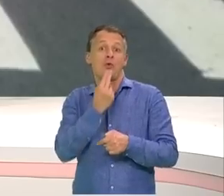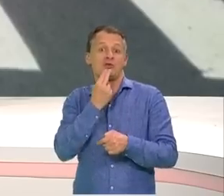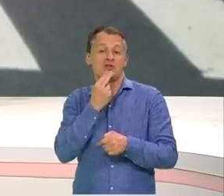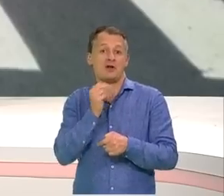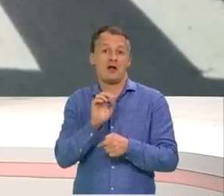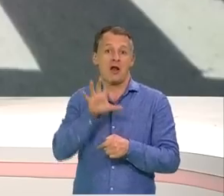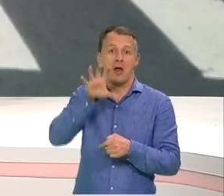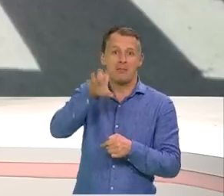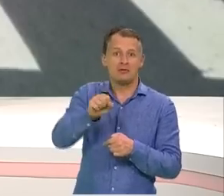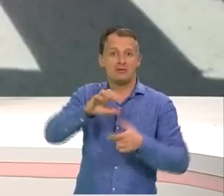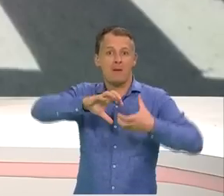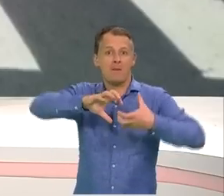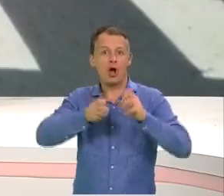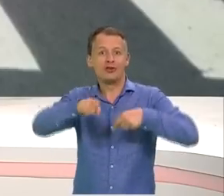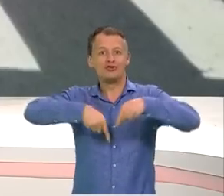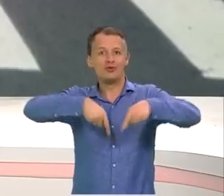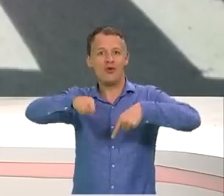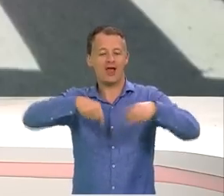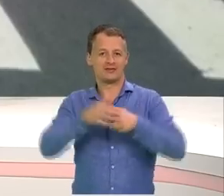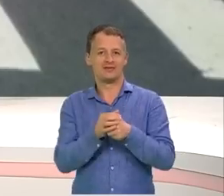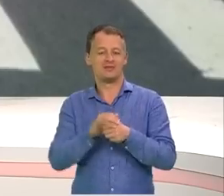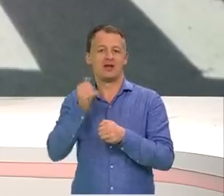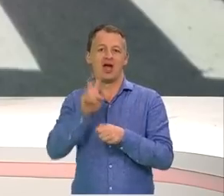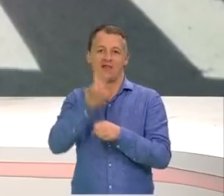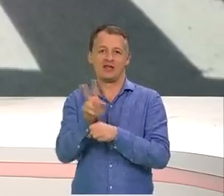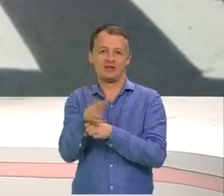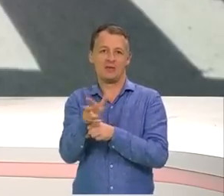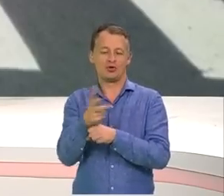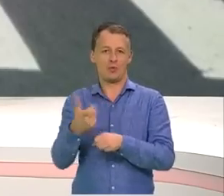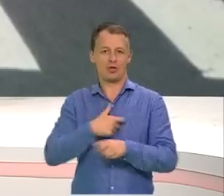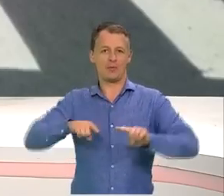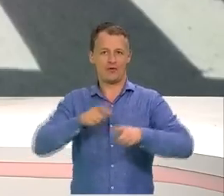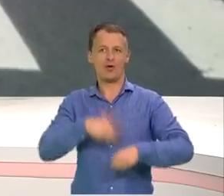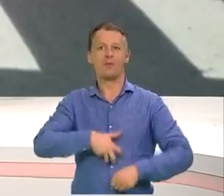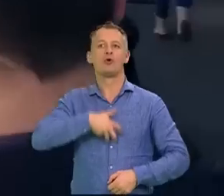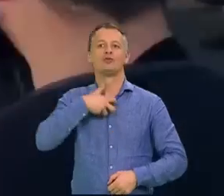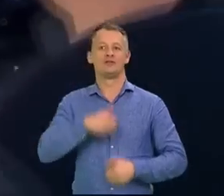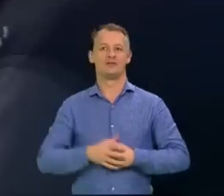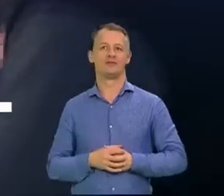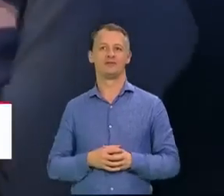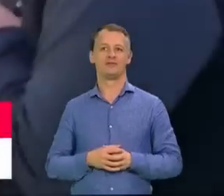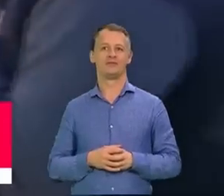după el și l-a blocat în trafic. Avertizez, urmează detalii care vă pot afecta emoțional.